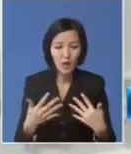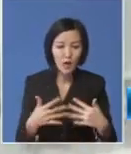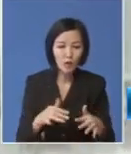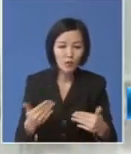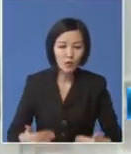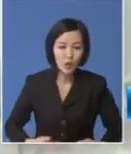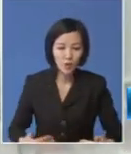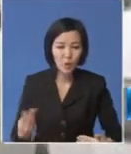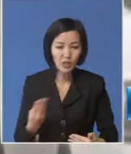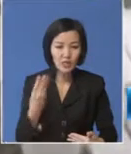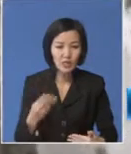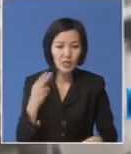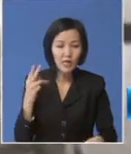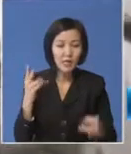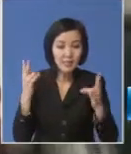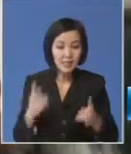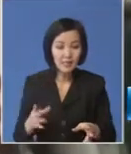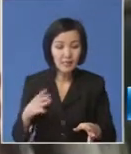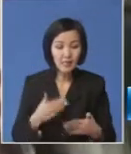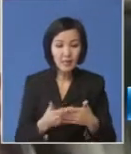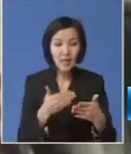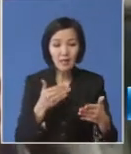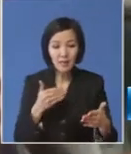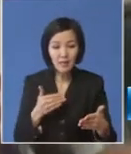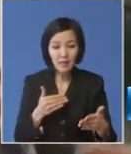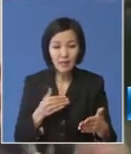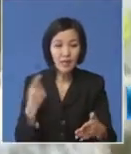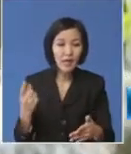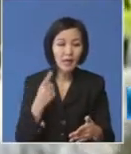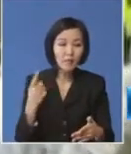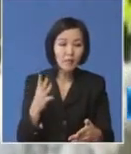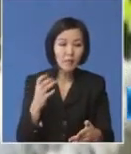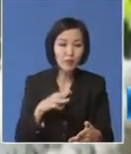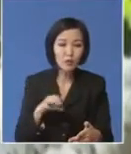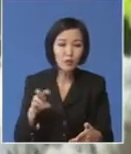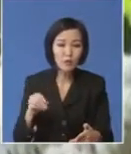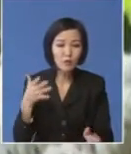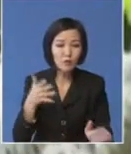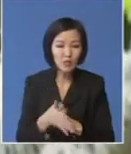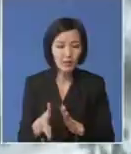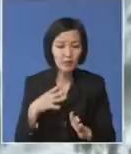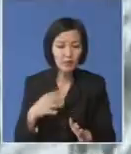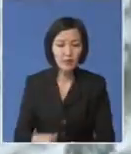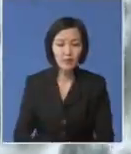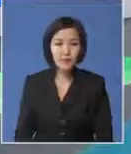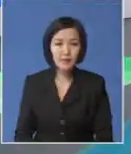саласы қатты зардап шекті. Алдын ала болжам бойынша ел экономикасына 500 миллионнан астам шығын келген.